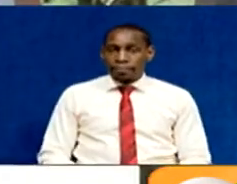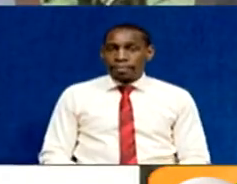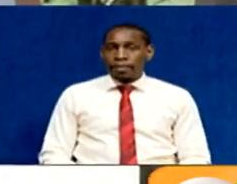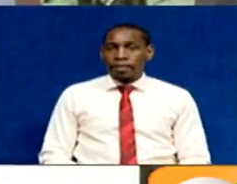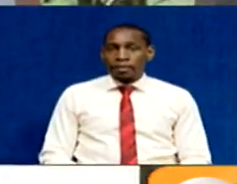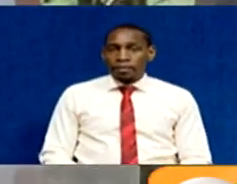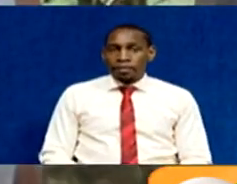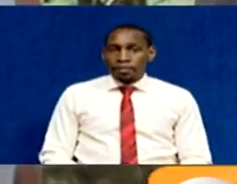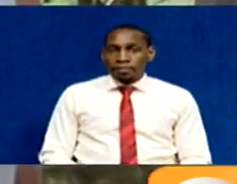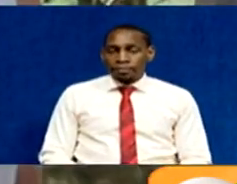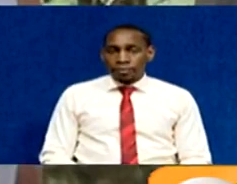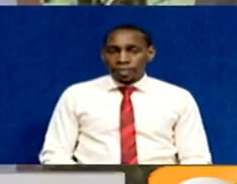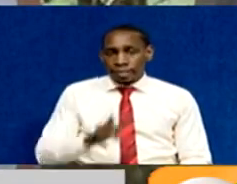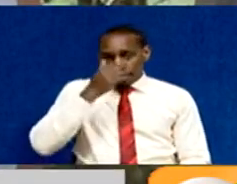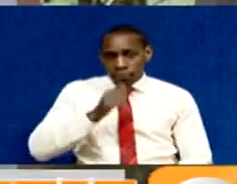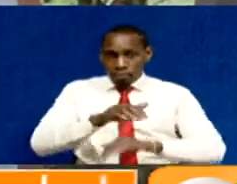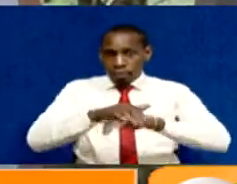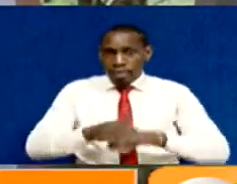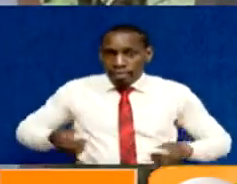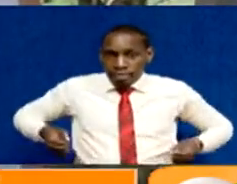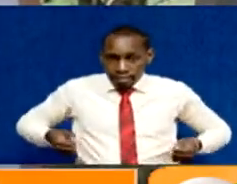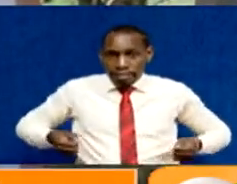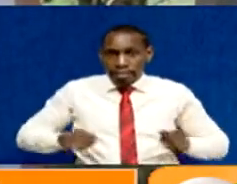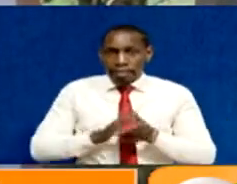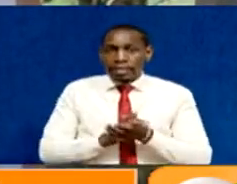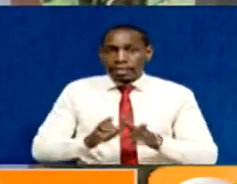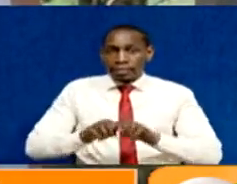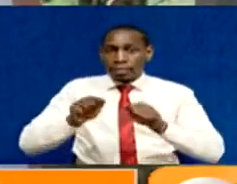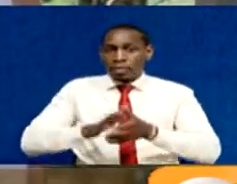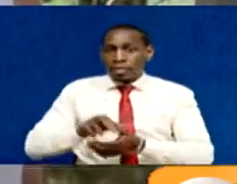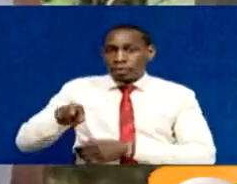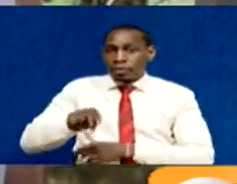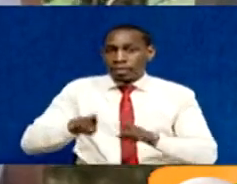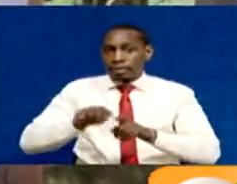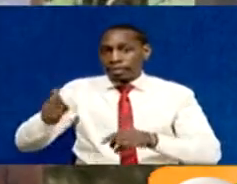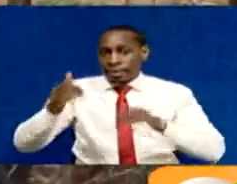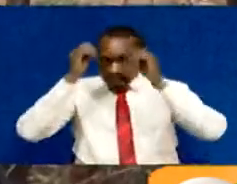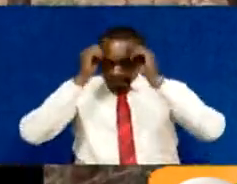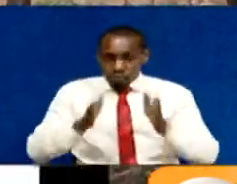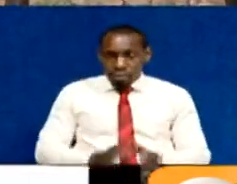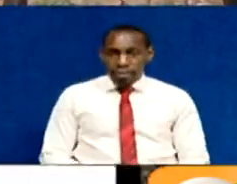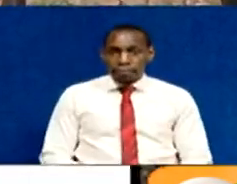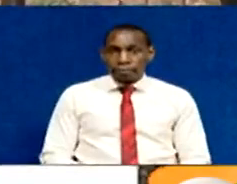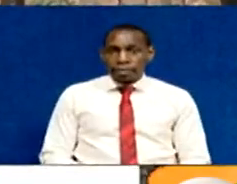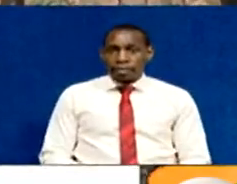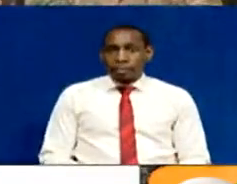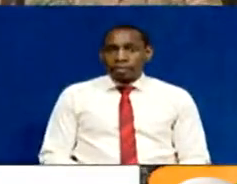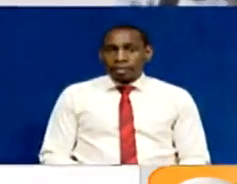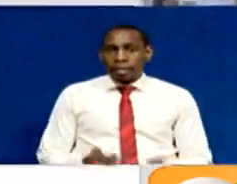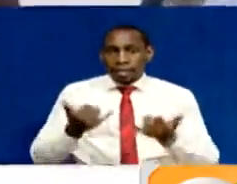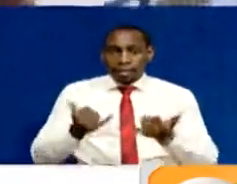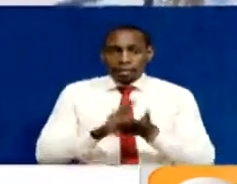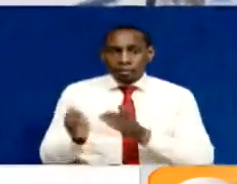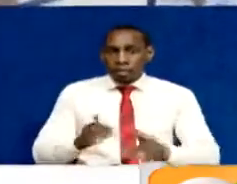kama ningepata crutches na mkuu ningeweza kutembea kama wanafunzi wenzangu. Na ukuu hali ya binti